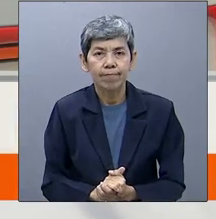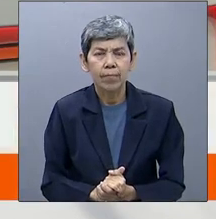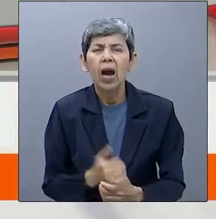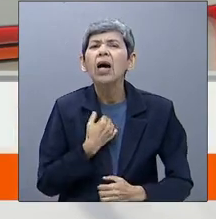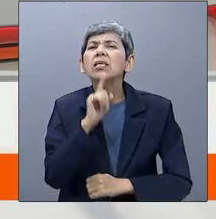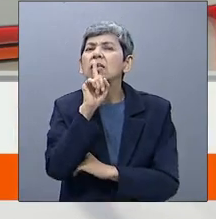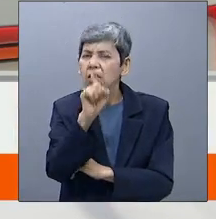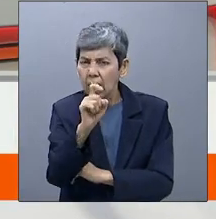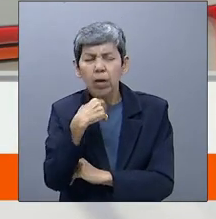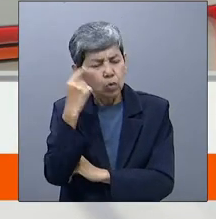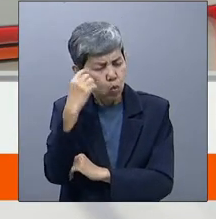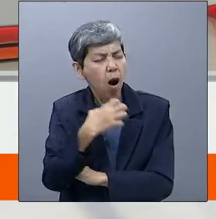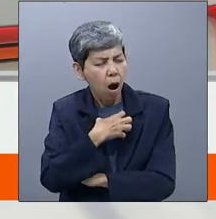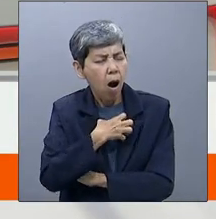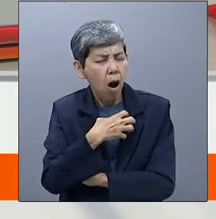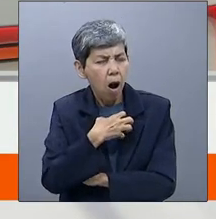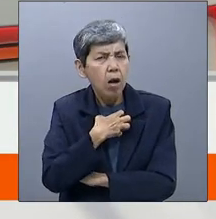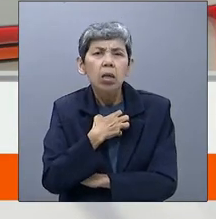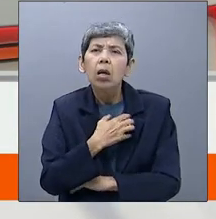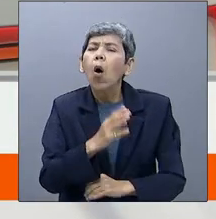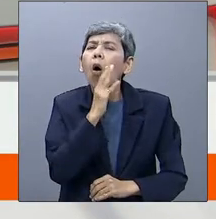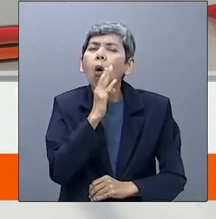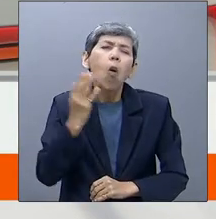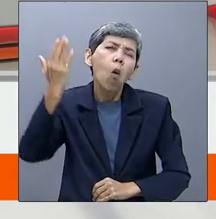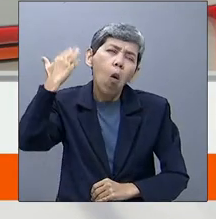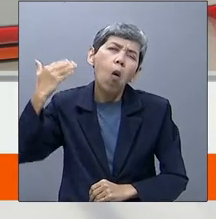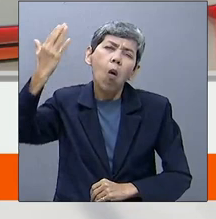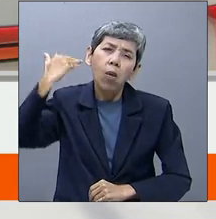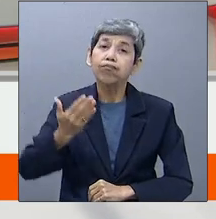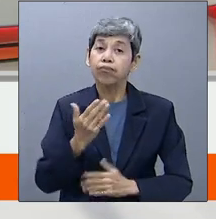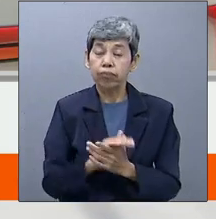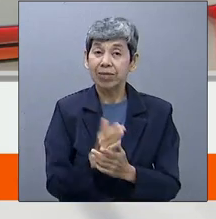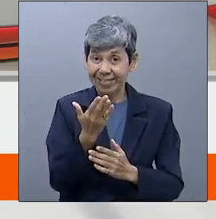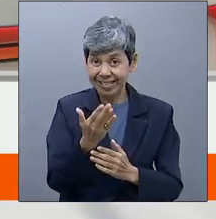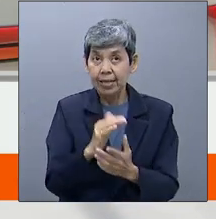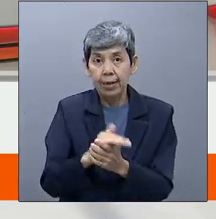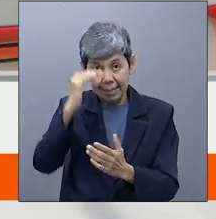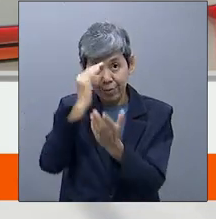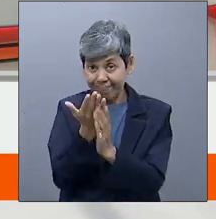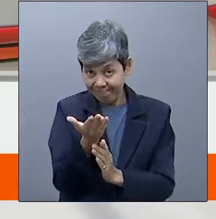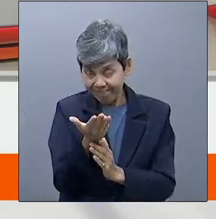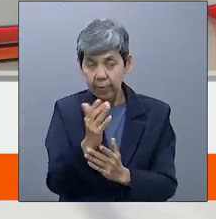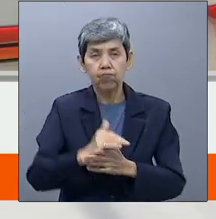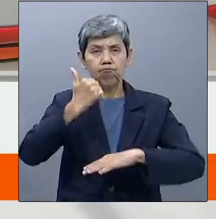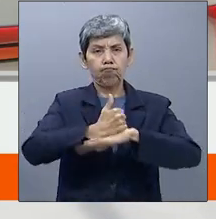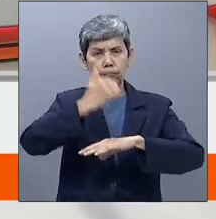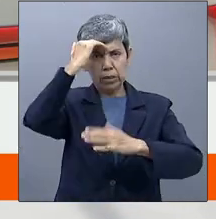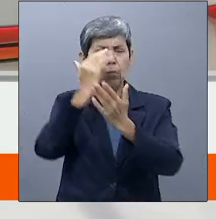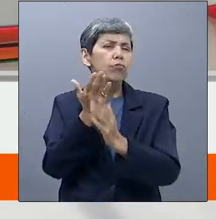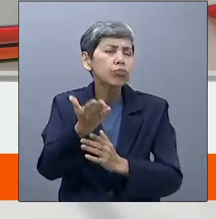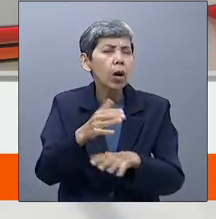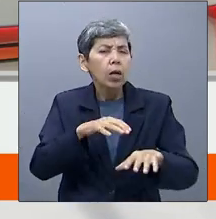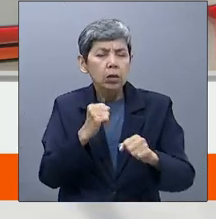านคะอยากจะสอบถามถึงถ้าย้อนไปตอนที่พลตำรวจเอกเสรีพิสุทธิ์เป็นผบ.ตร.เนี่ยการ